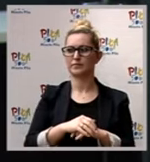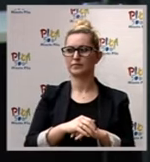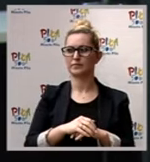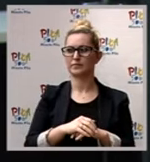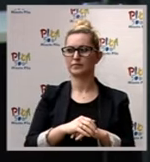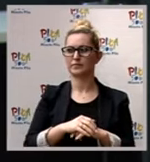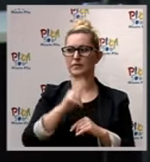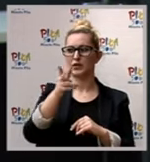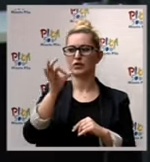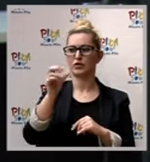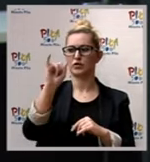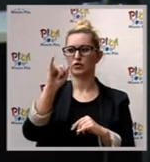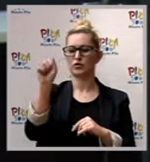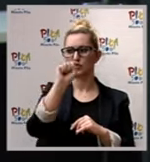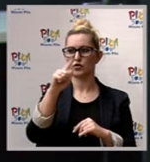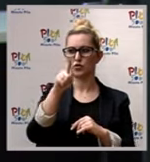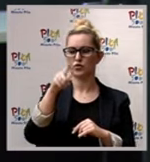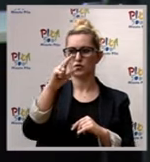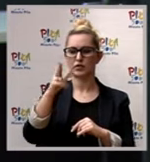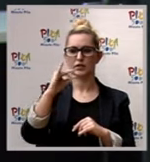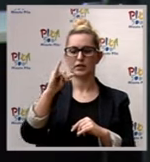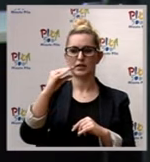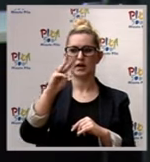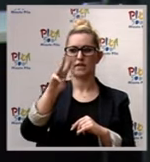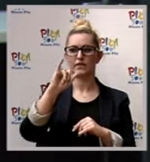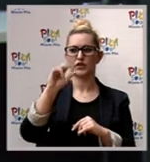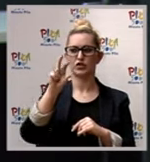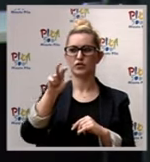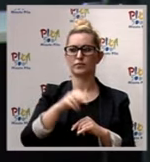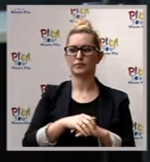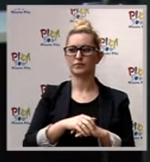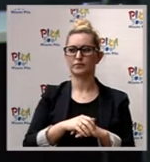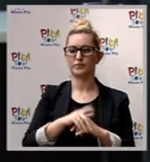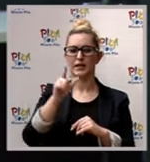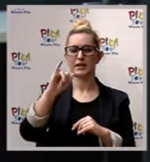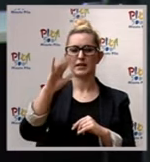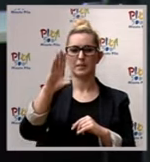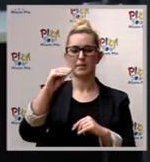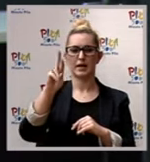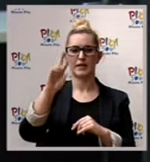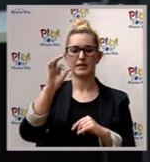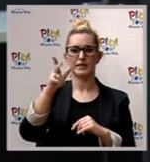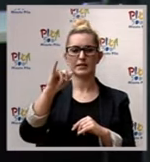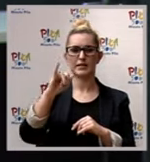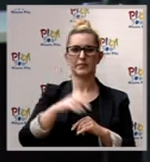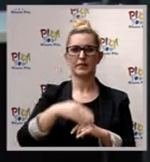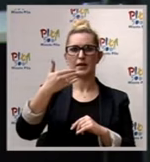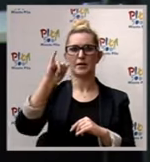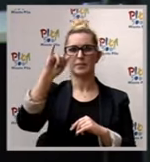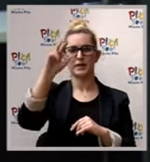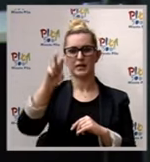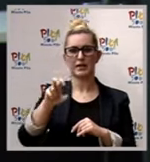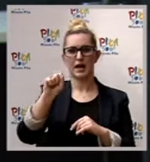Emilia Książkiewicz, Andrzej Liberski, Bożena Krystyna Michalak, Irena